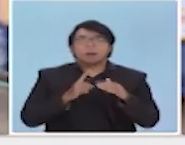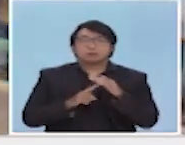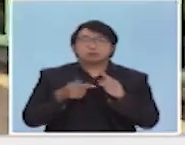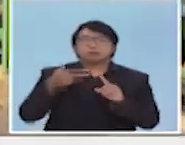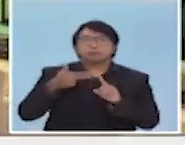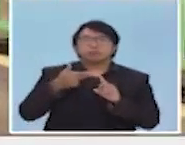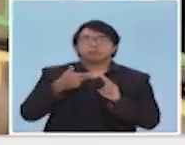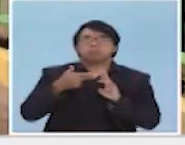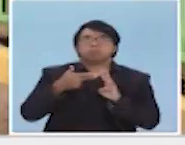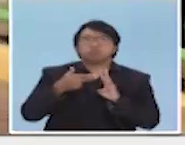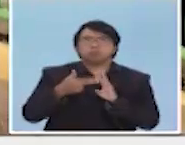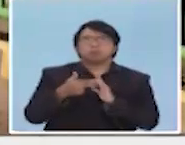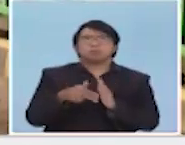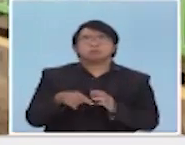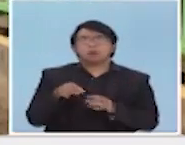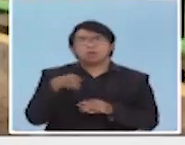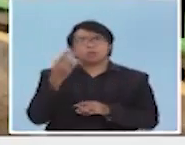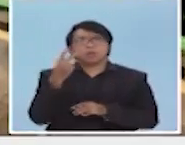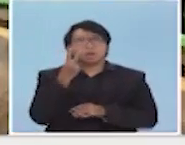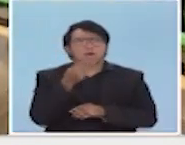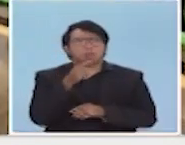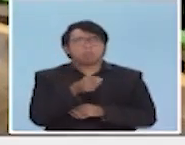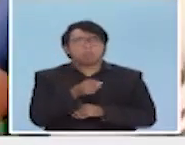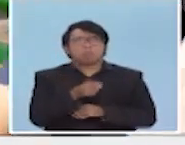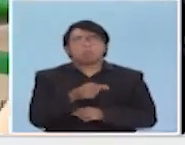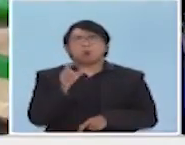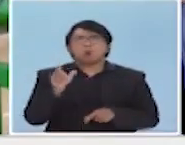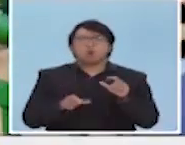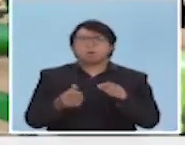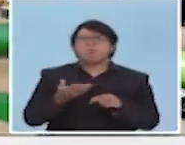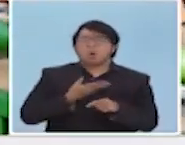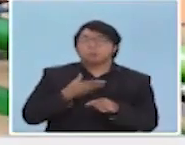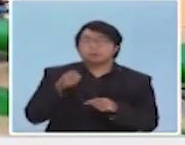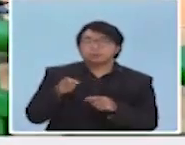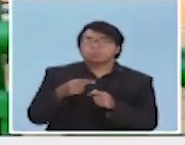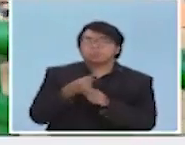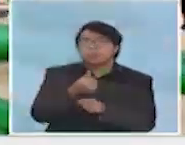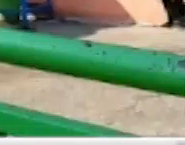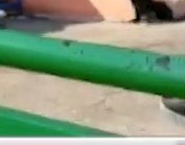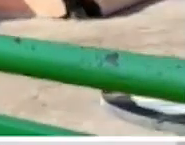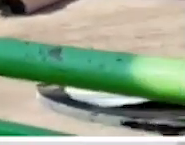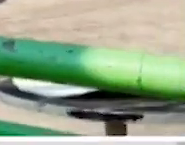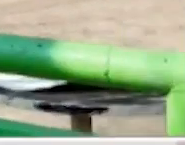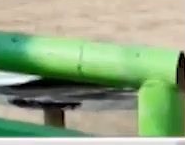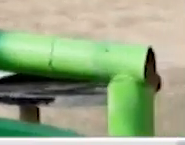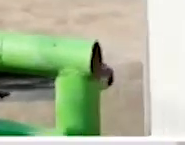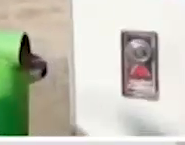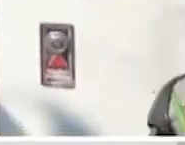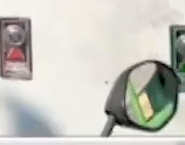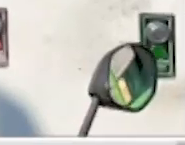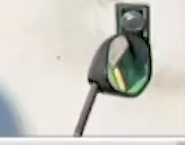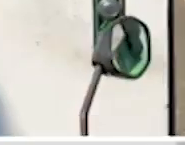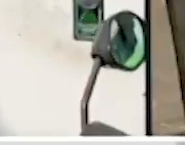ada beberapa warga yang ingin berbelanja di Pasar Cileungsi diputar balik karena tidak menggunakan masker,